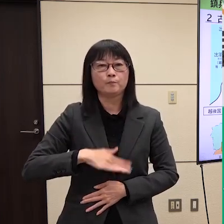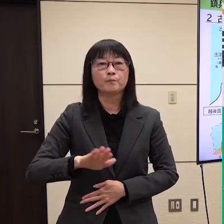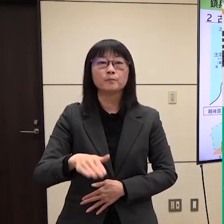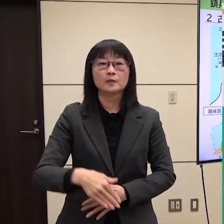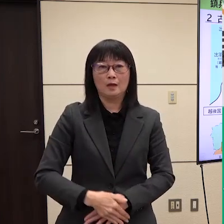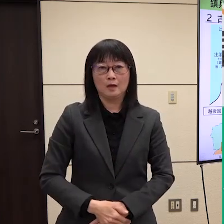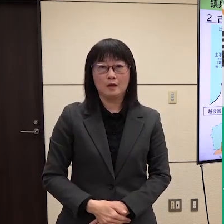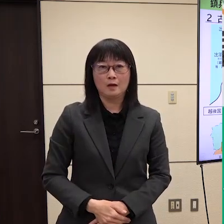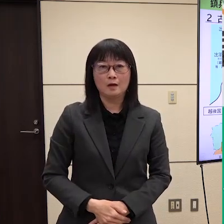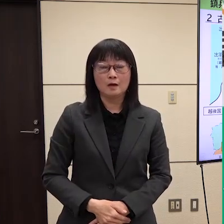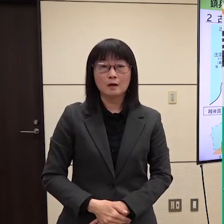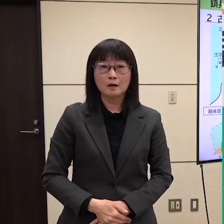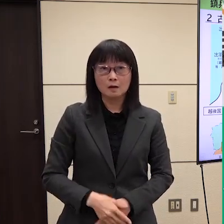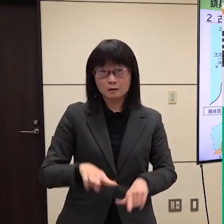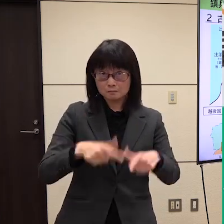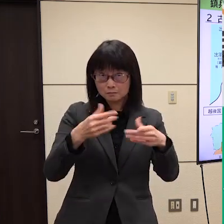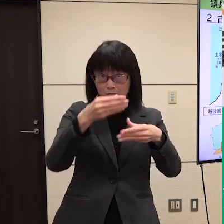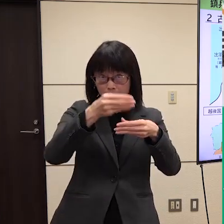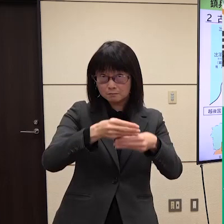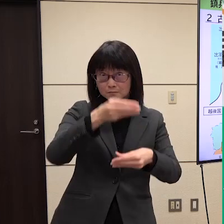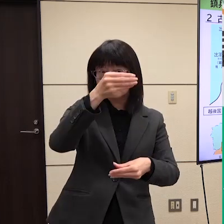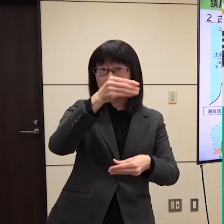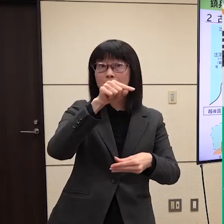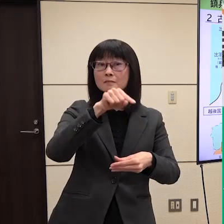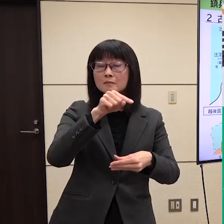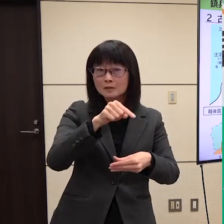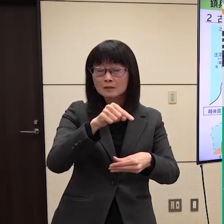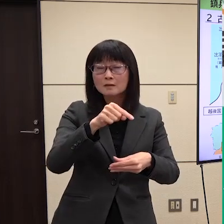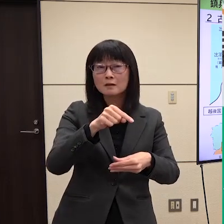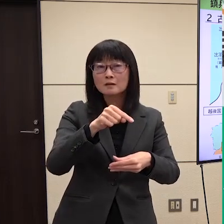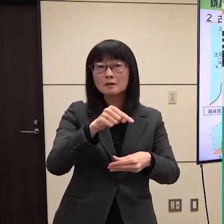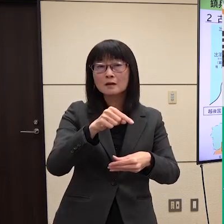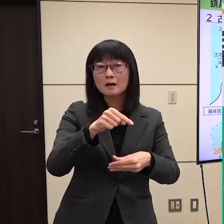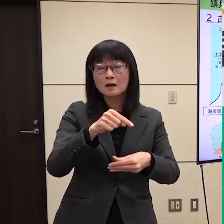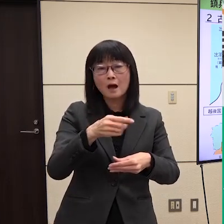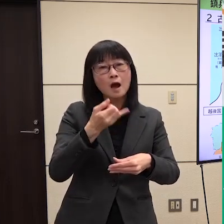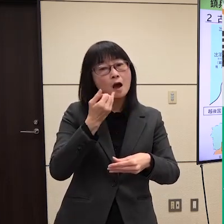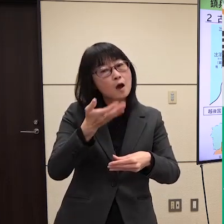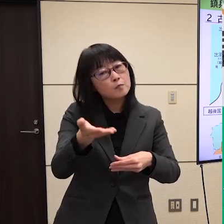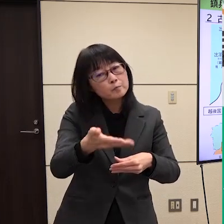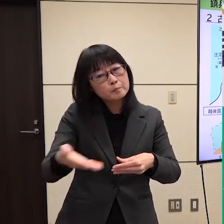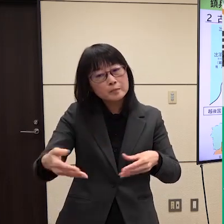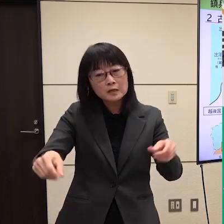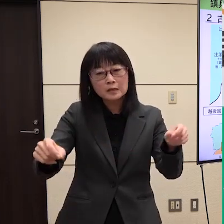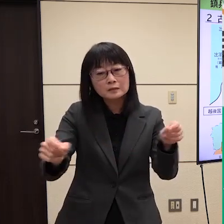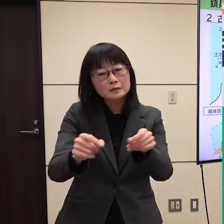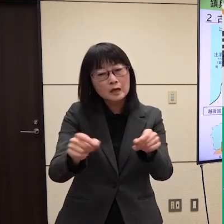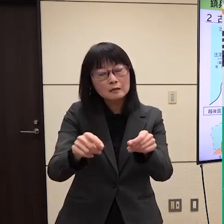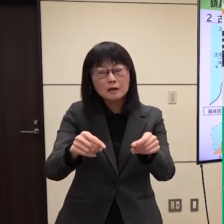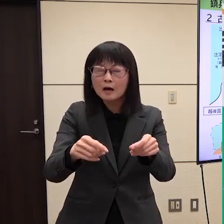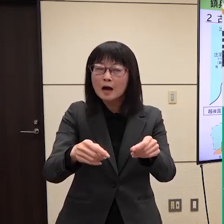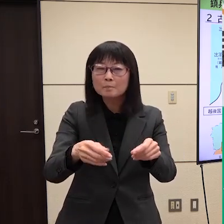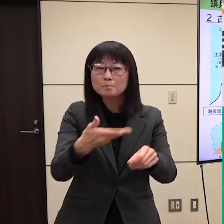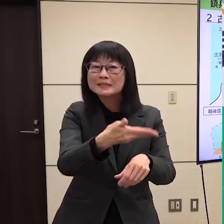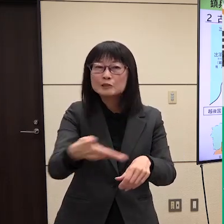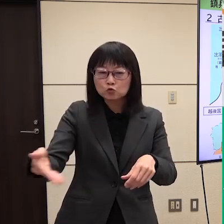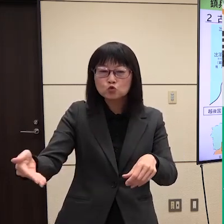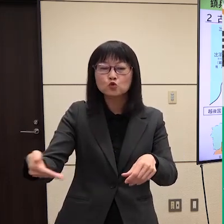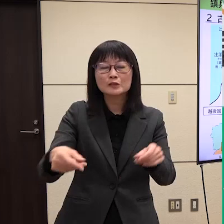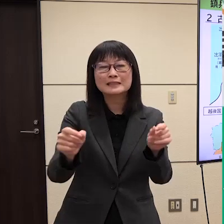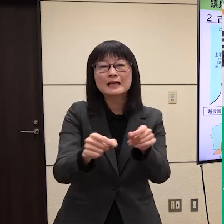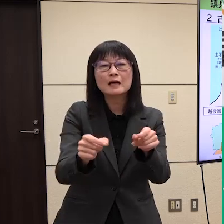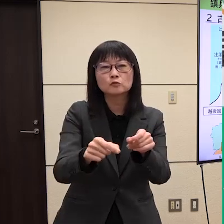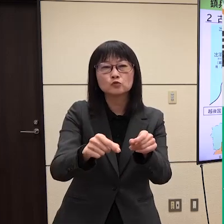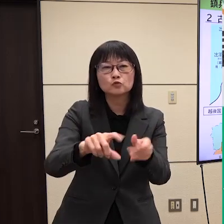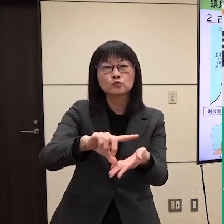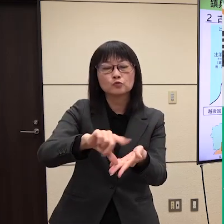この木簡がですね、水辺のようなところで発見されましたので、その点では水辺での儀式に